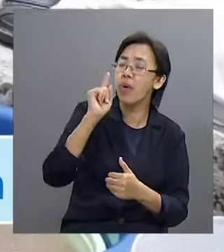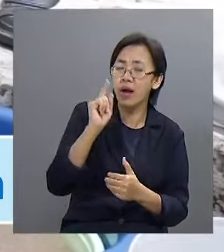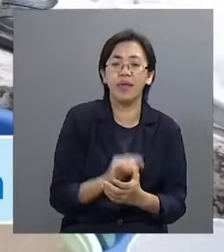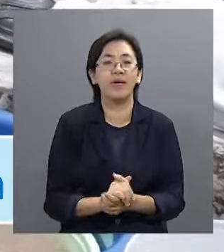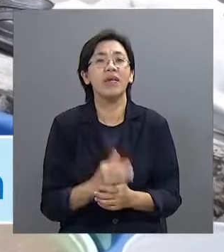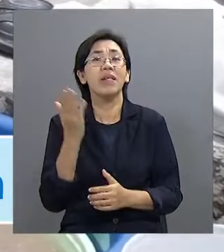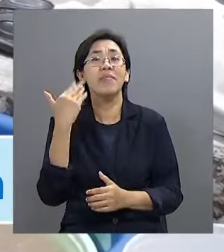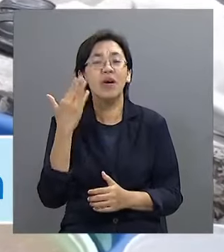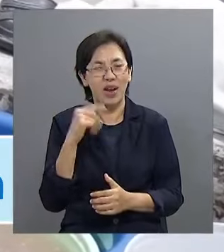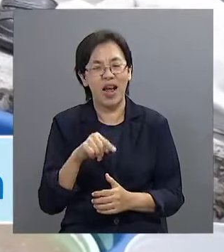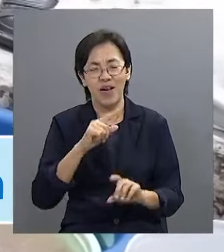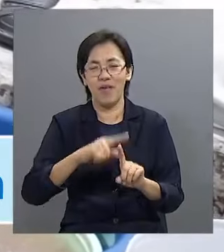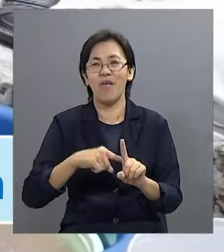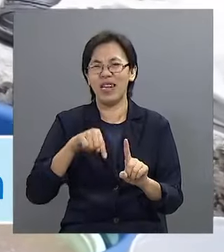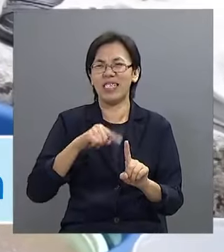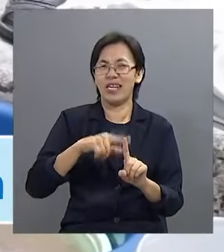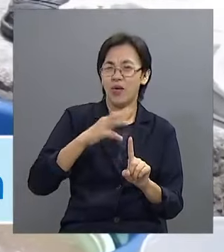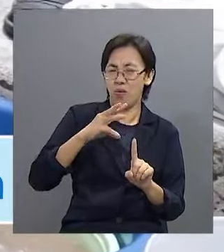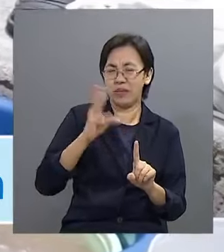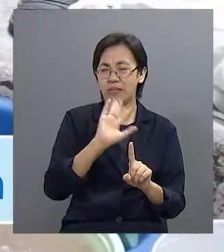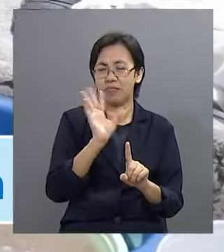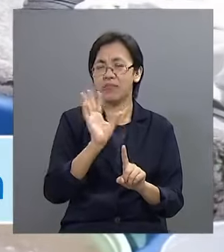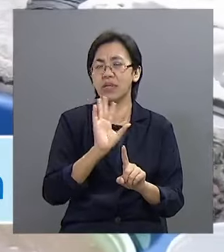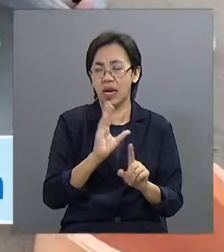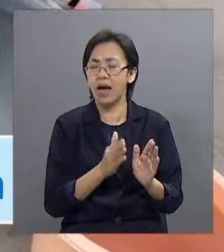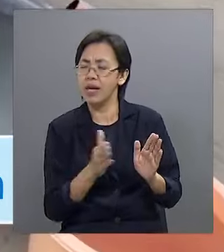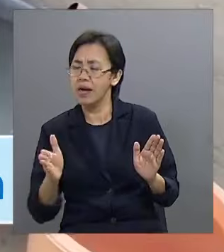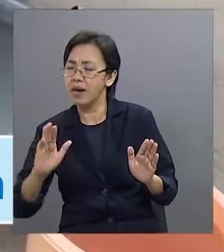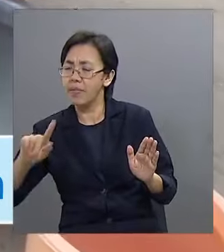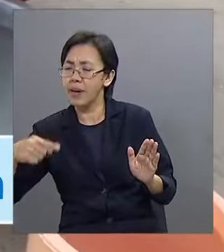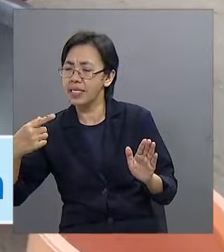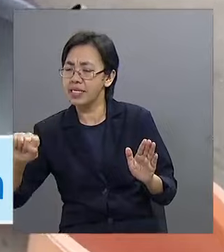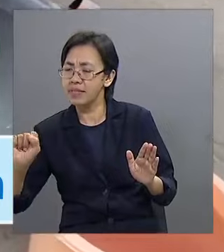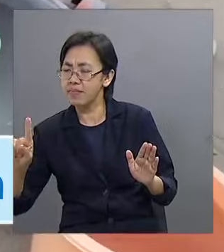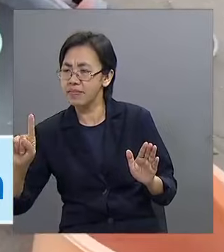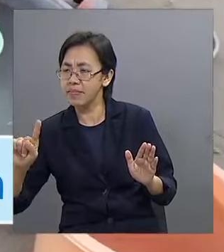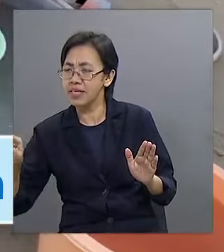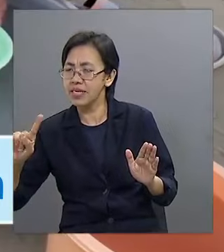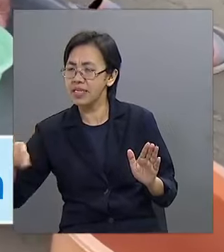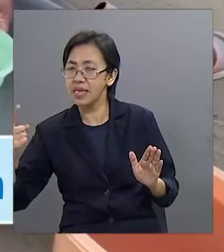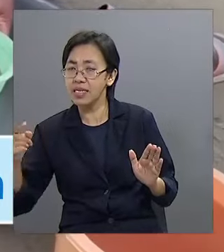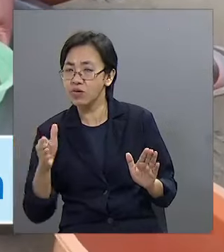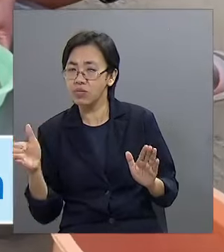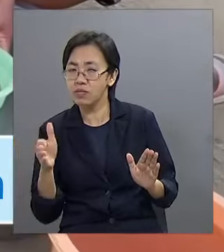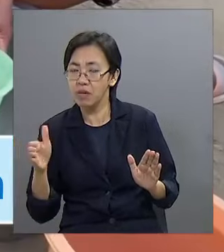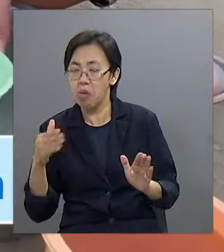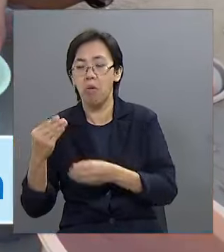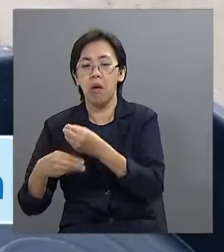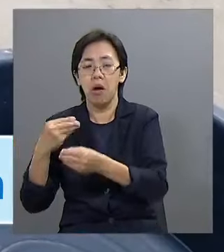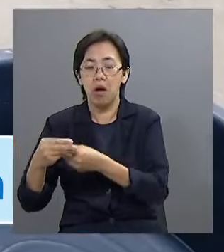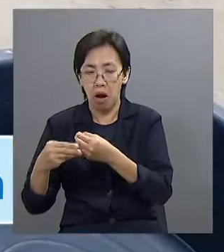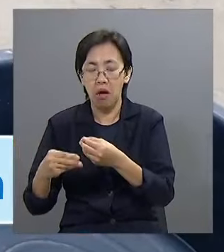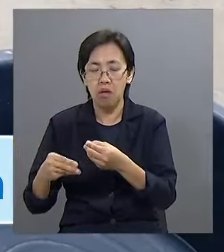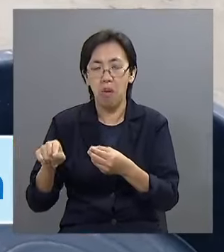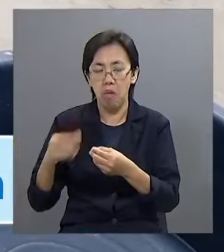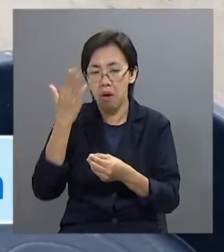านี้นะจะมีปริมาณมากเนี่ยก็ประมาณสักเดือนพฤศจิกายนถึงมกราคมแต่ปีนี้มันหลงฤดูครับคลื่นดีล